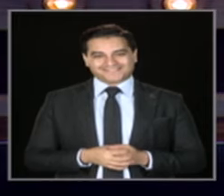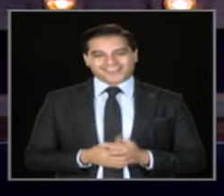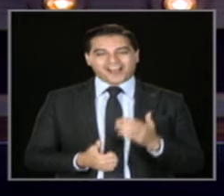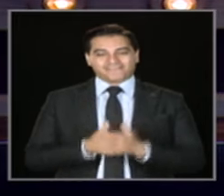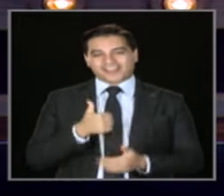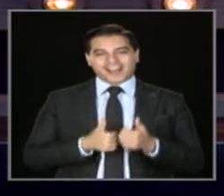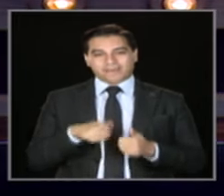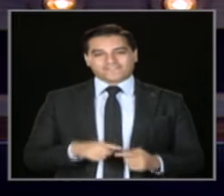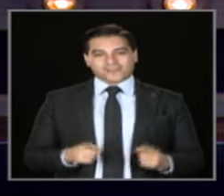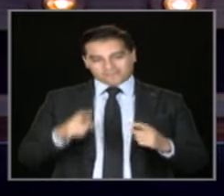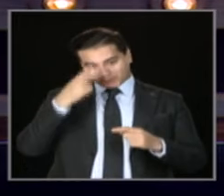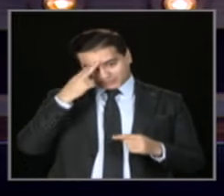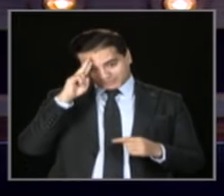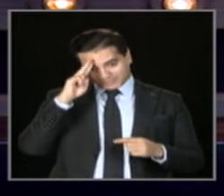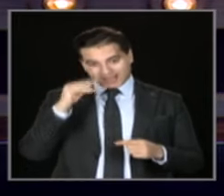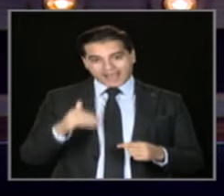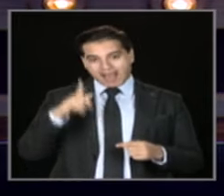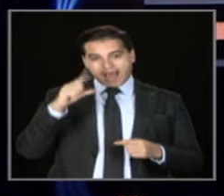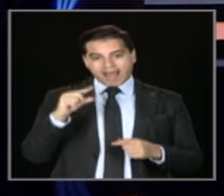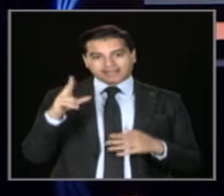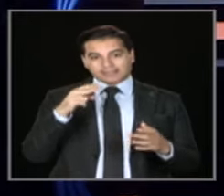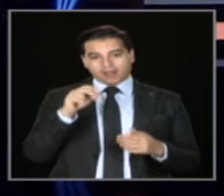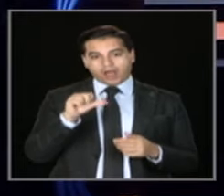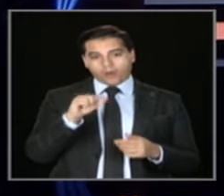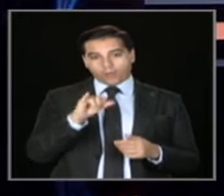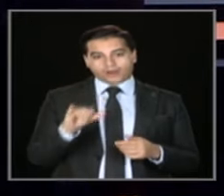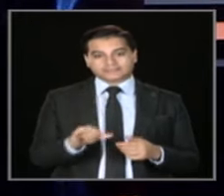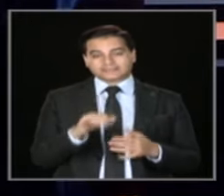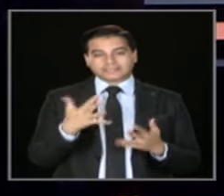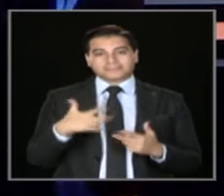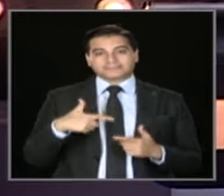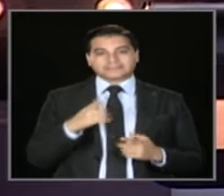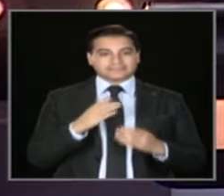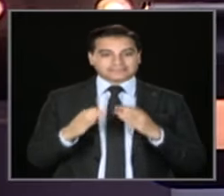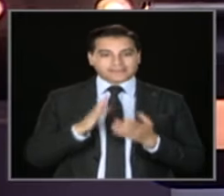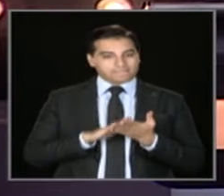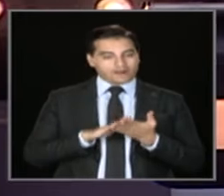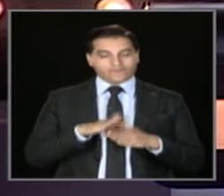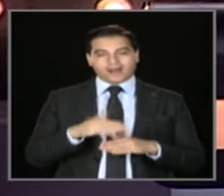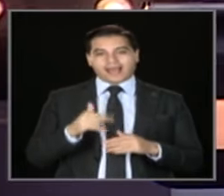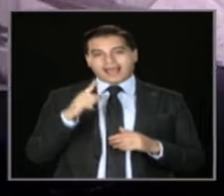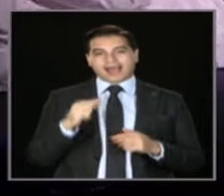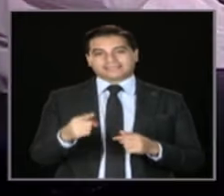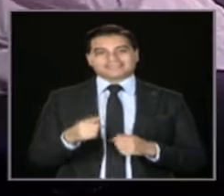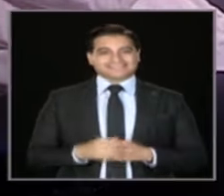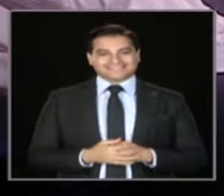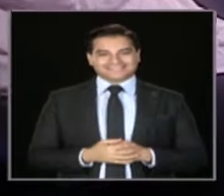افضل لاعب في ماتش النهارده خالد العوضي ب 60 نقطه برافو يا